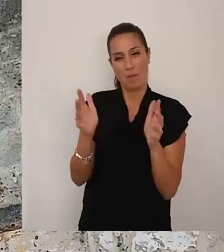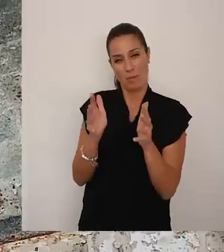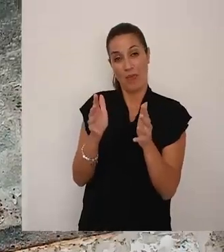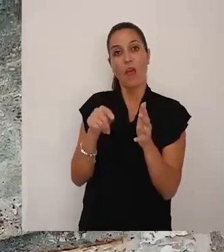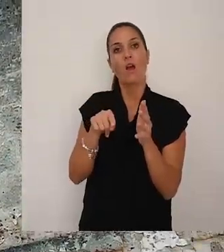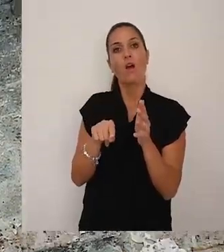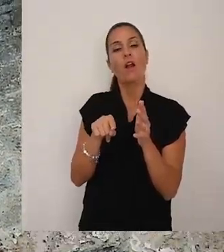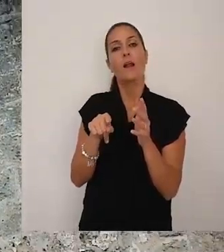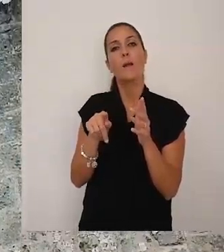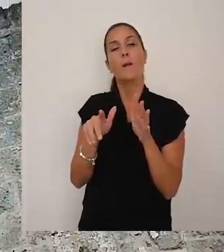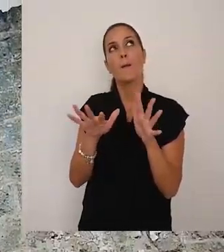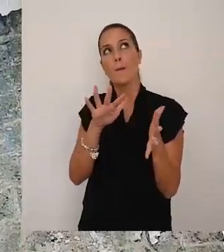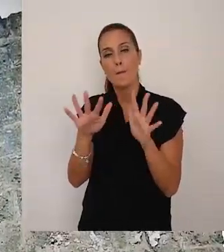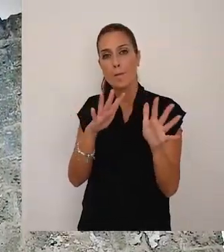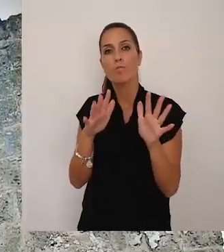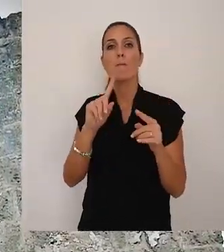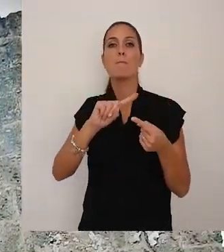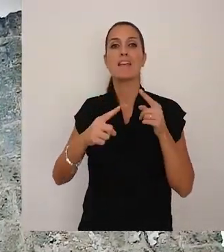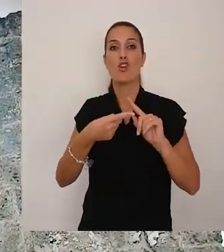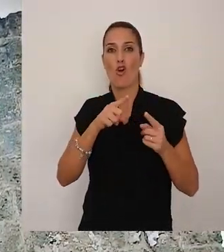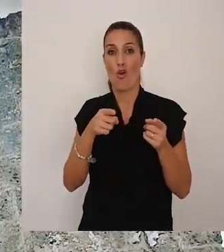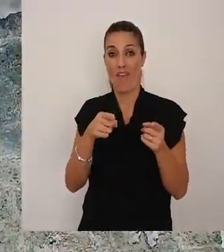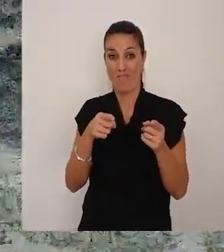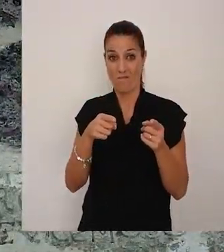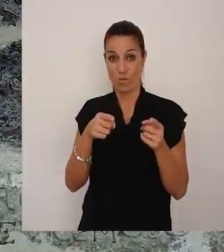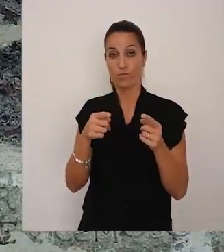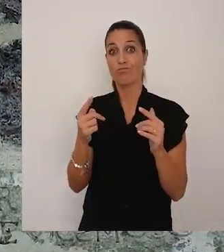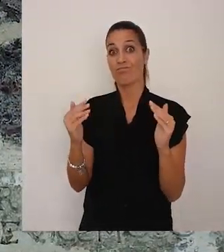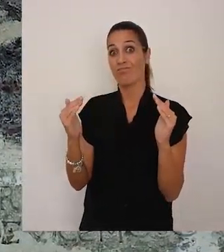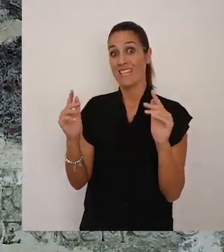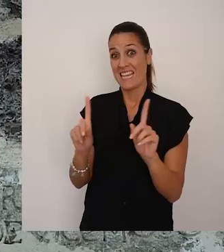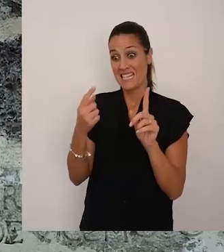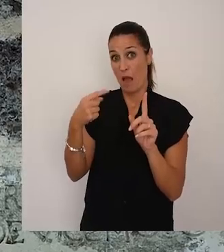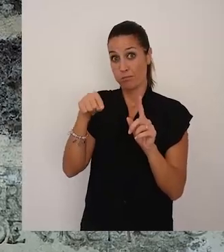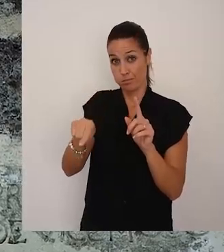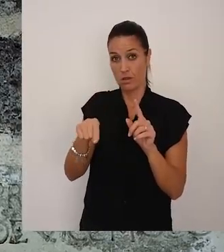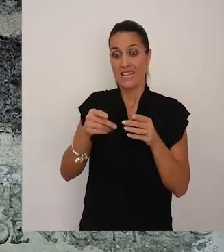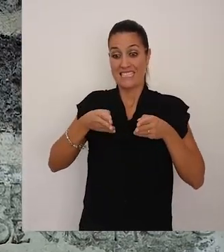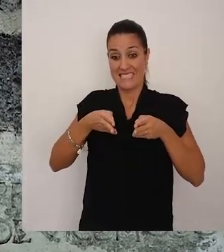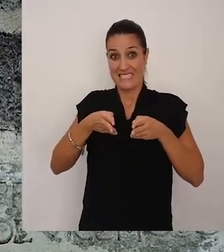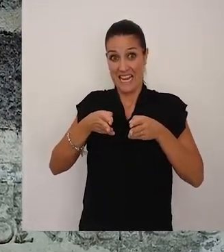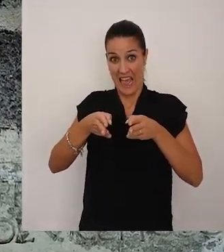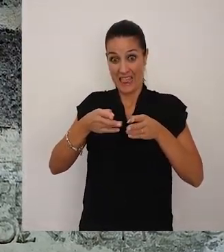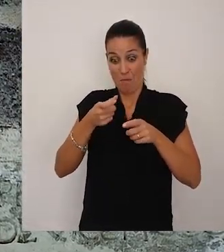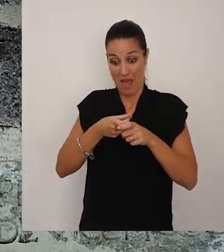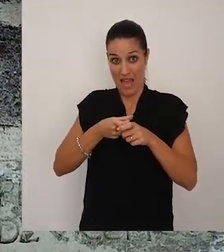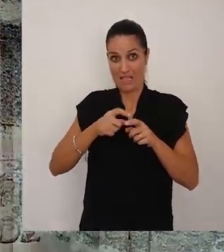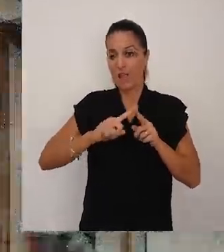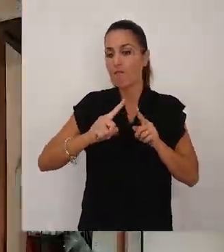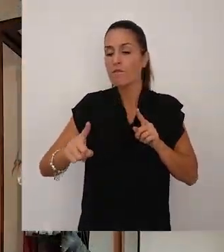medievale. L'edificio si colloca lungo l'asse viario che un tempo collegava il paese con Lecce.